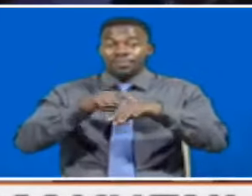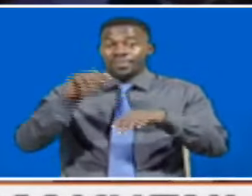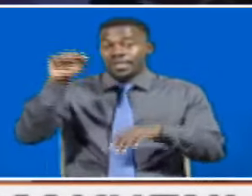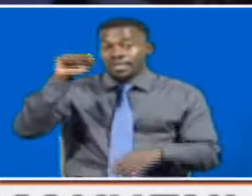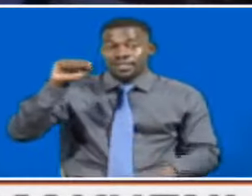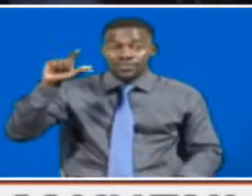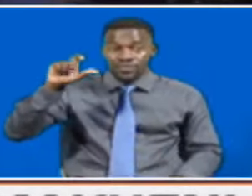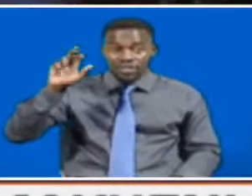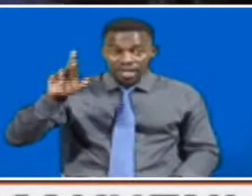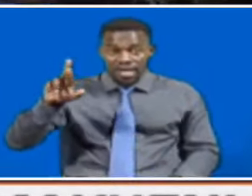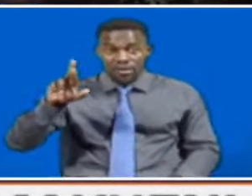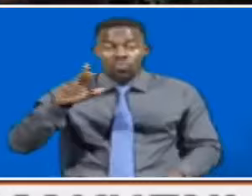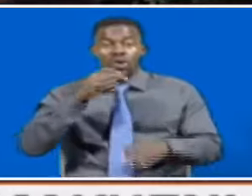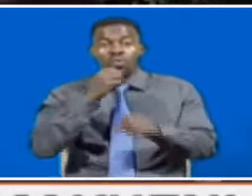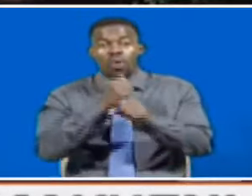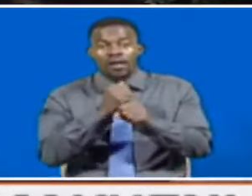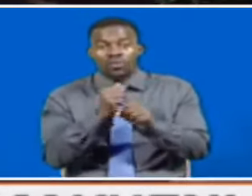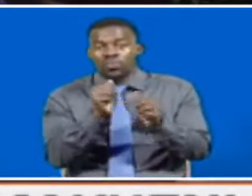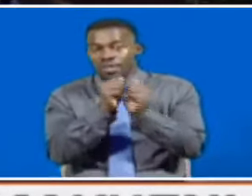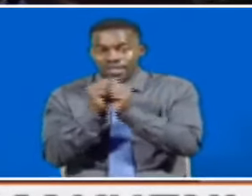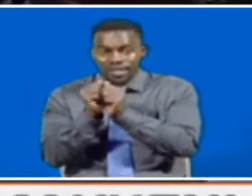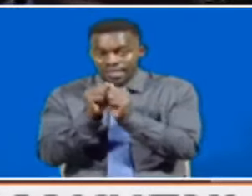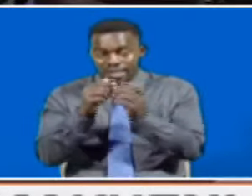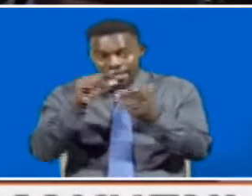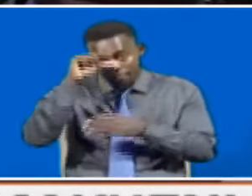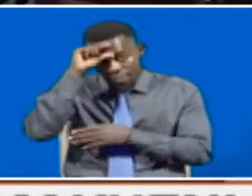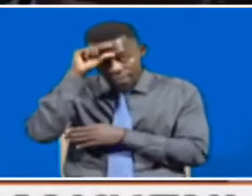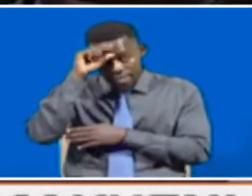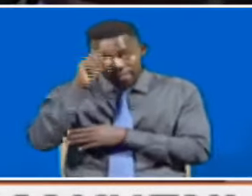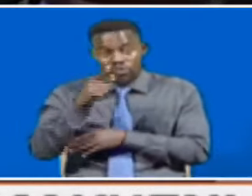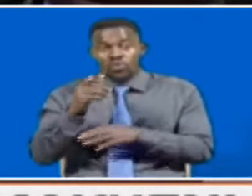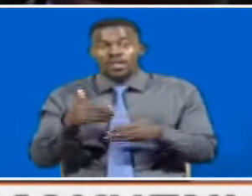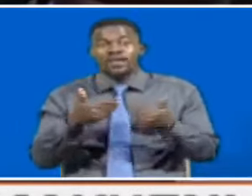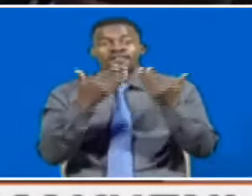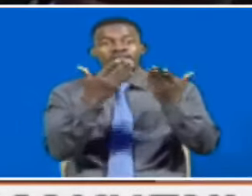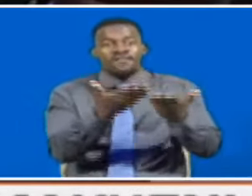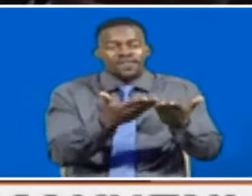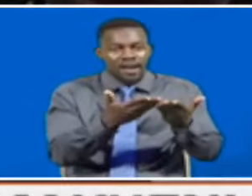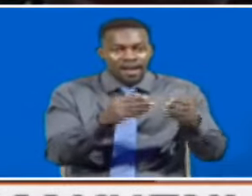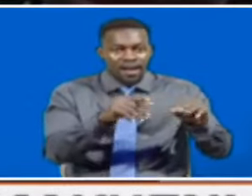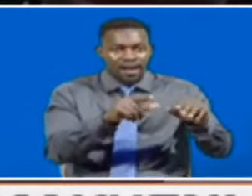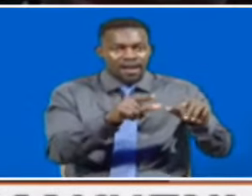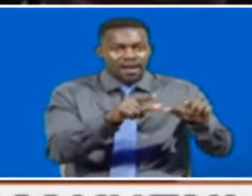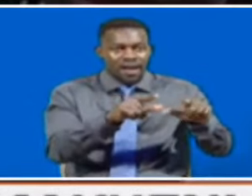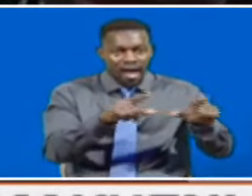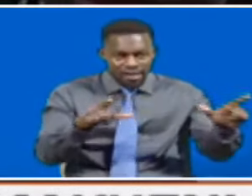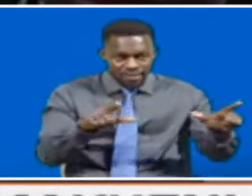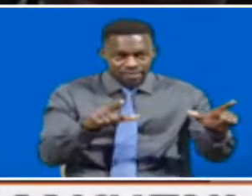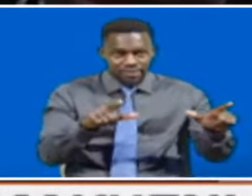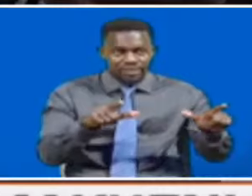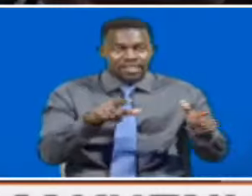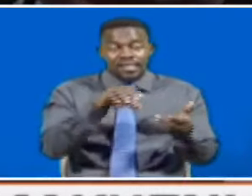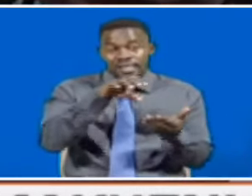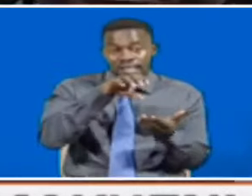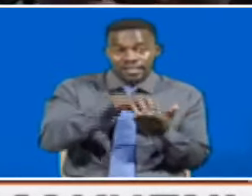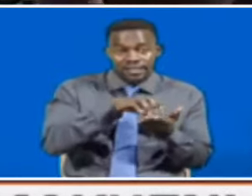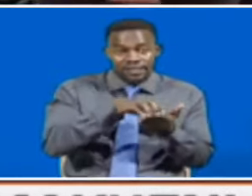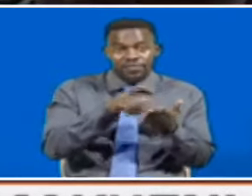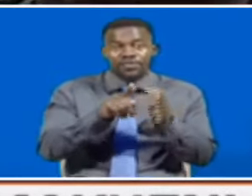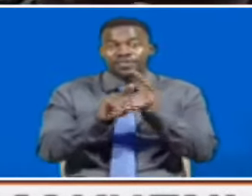tulisaidiana na serikali kuu na mahakama kufanyia watu succession. Kesi kama bwawa